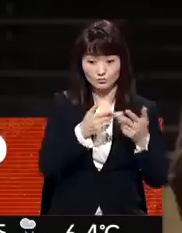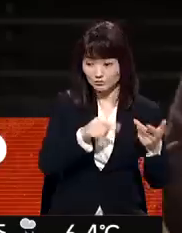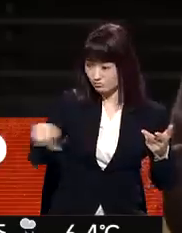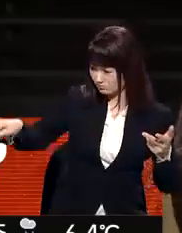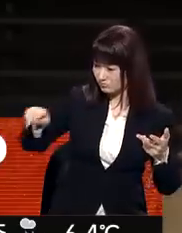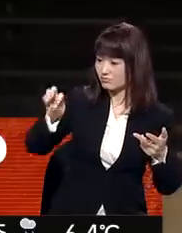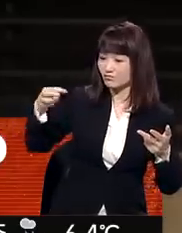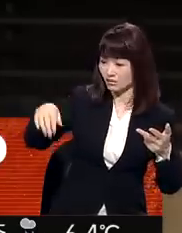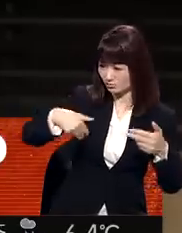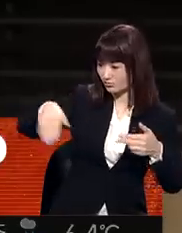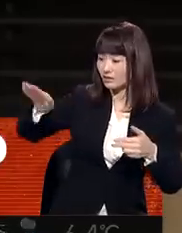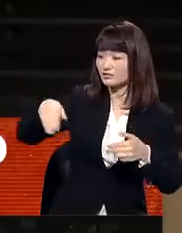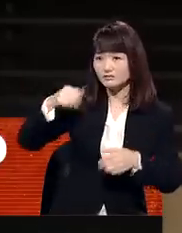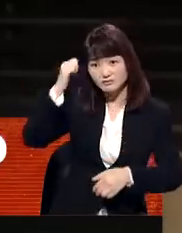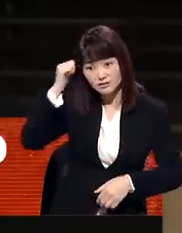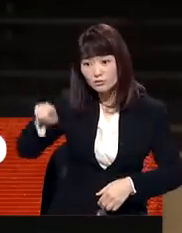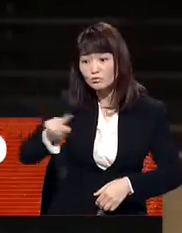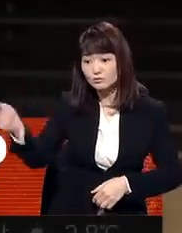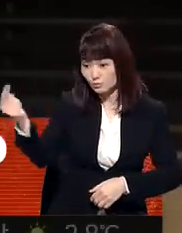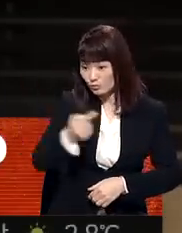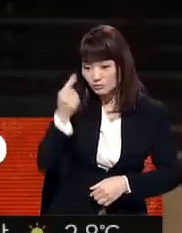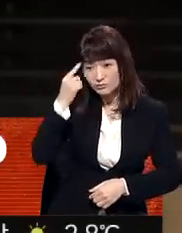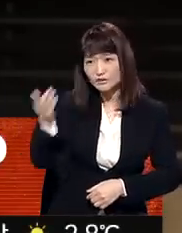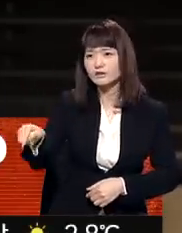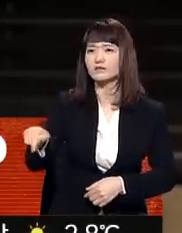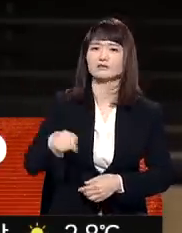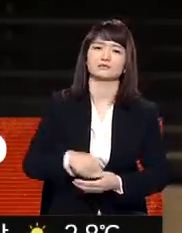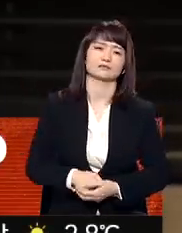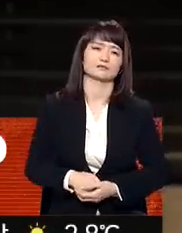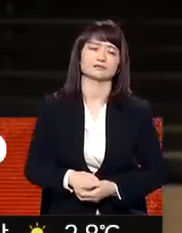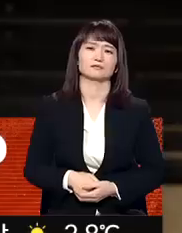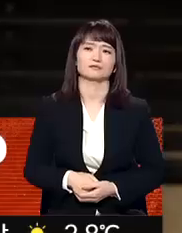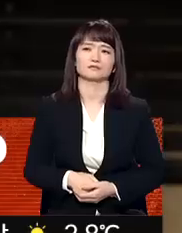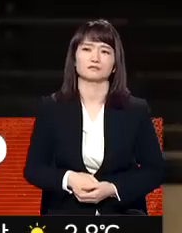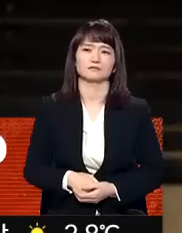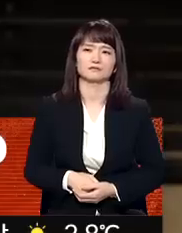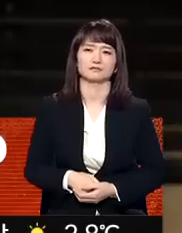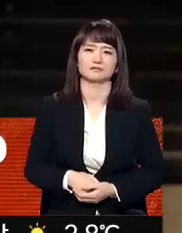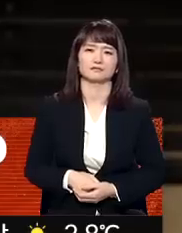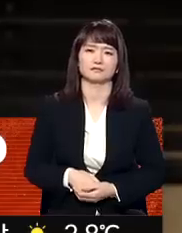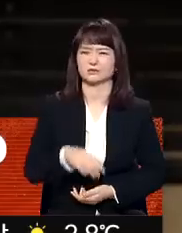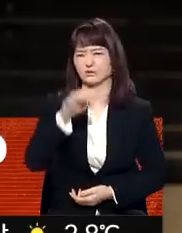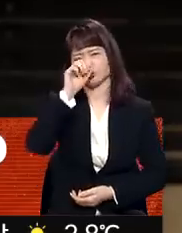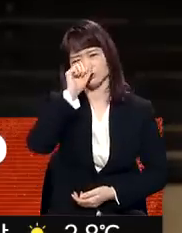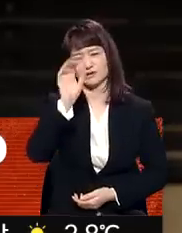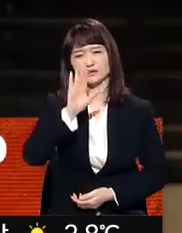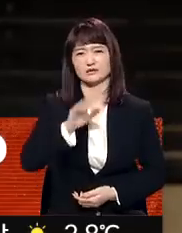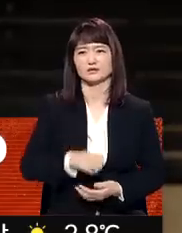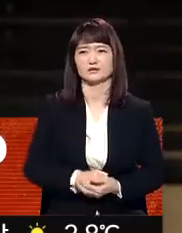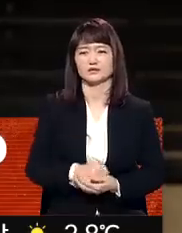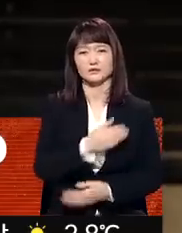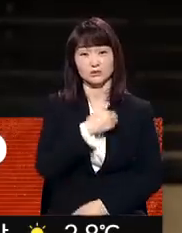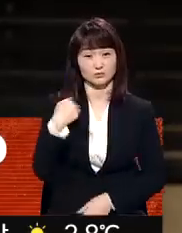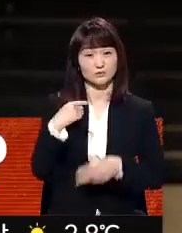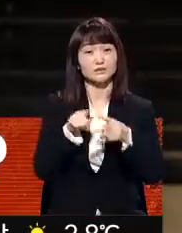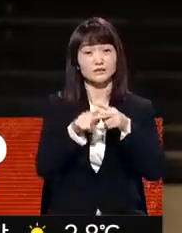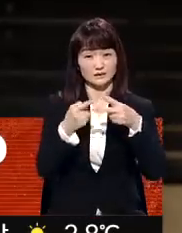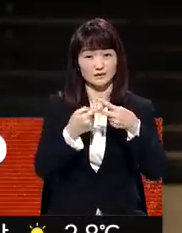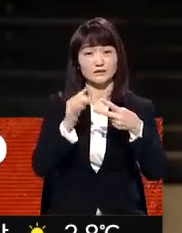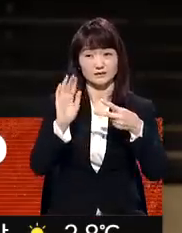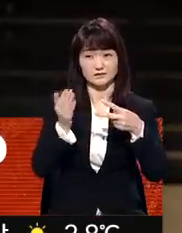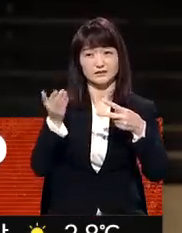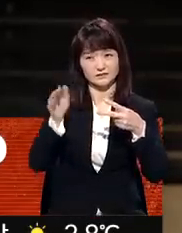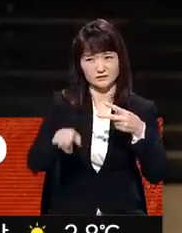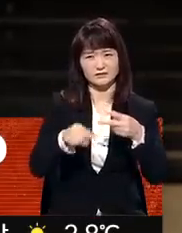거기서 자세요 어디 들어오려고 합니까 이런 모양새는 저는 좀 충분히 이해는 되지만 이해는